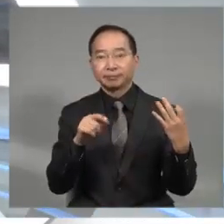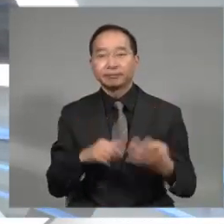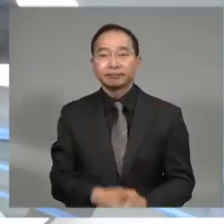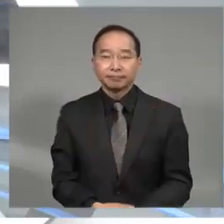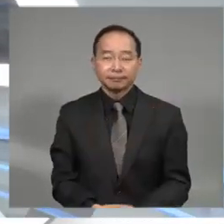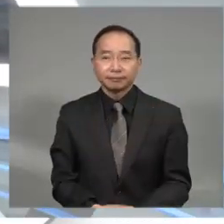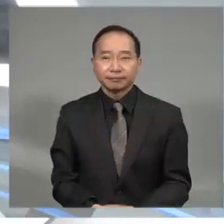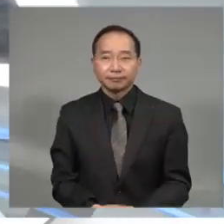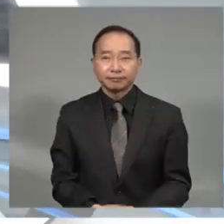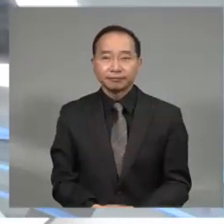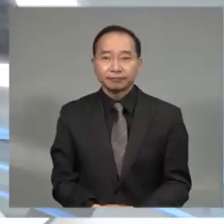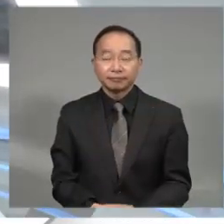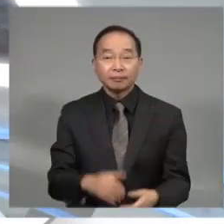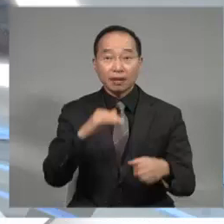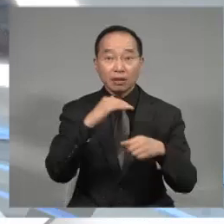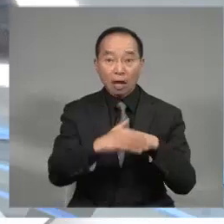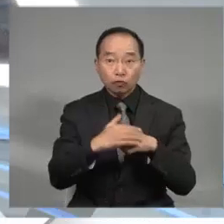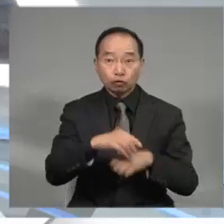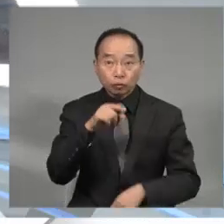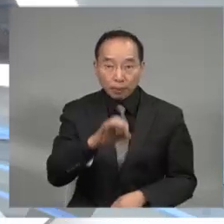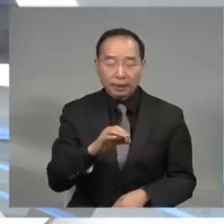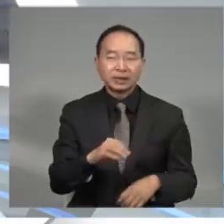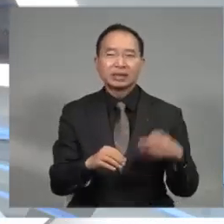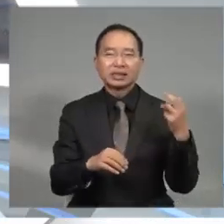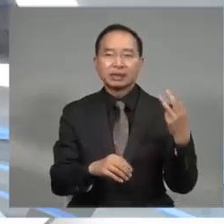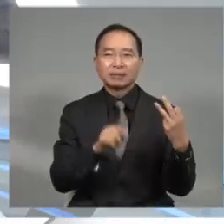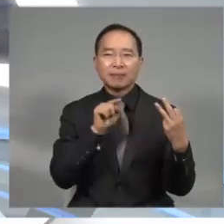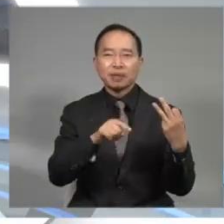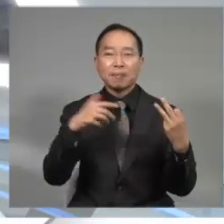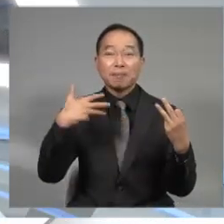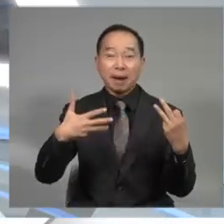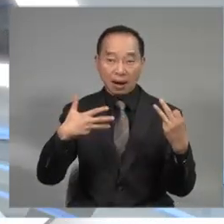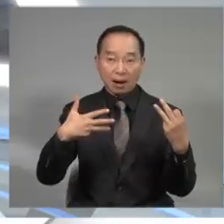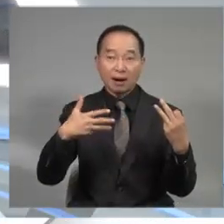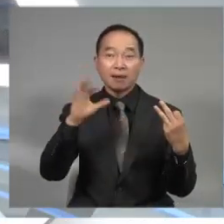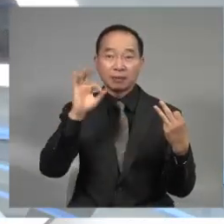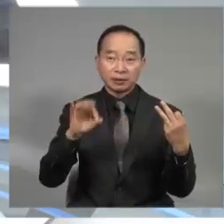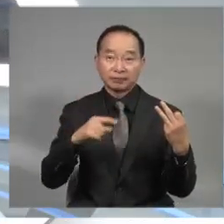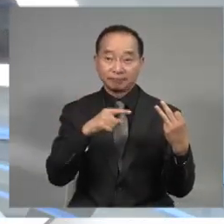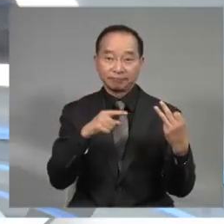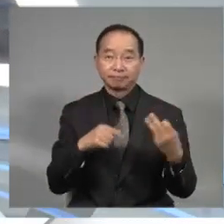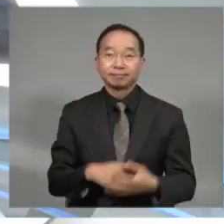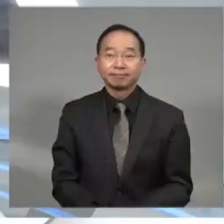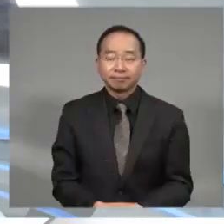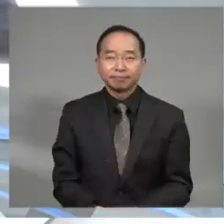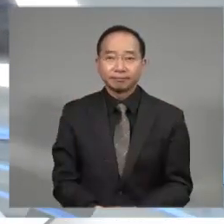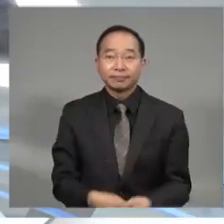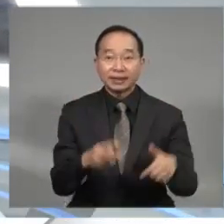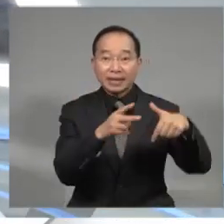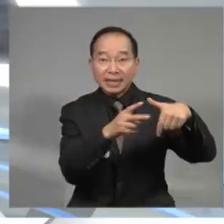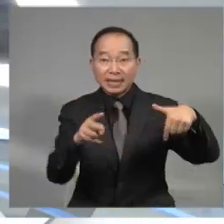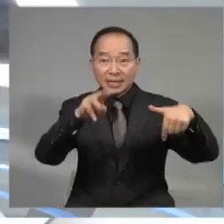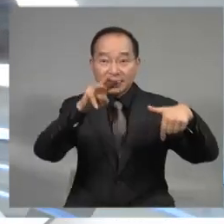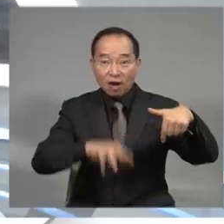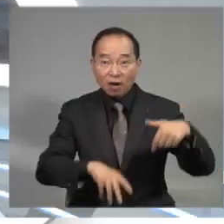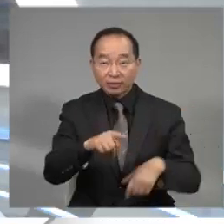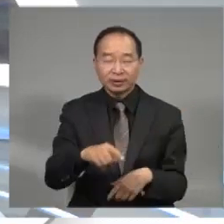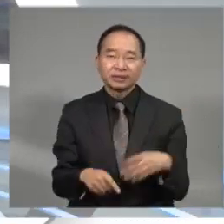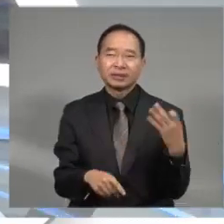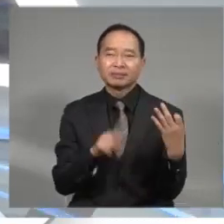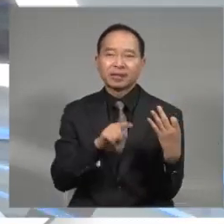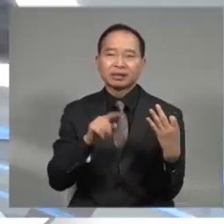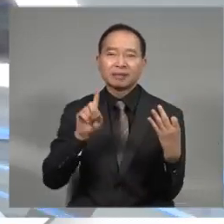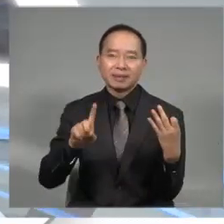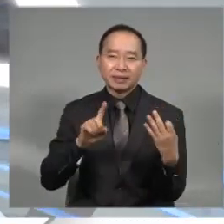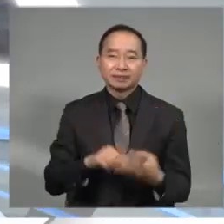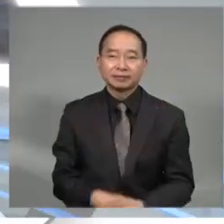있습니다. 대구광역시는 13.8% 보이고 있고요. 인천으로 넘어가 보면